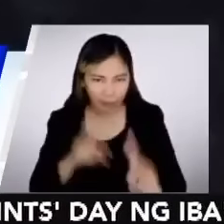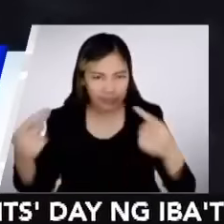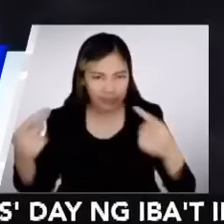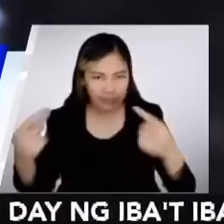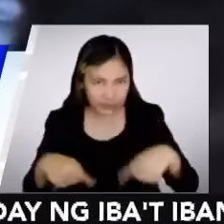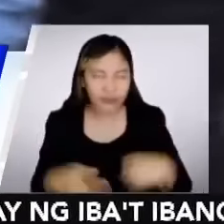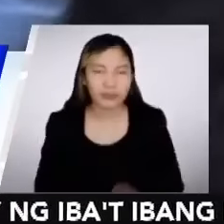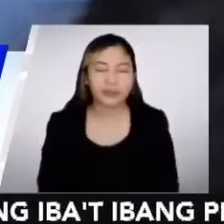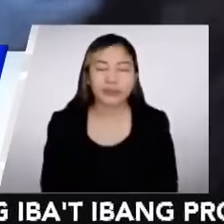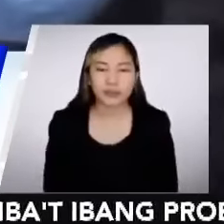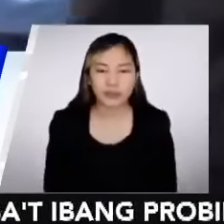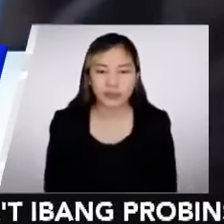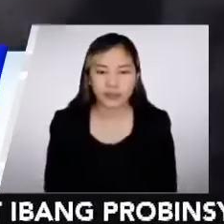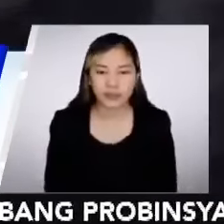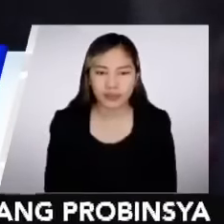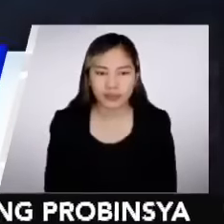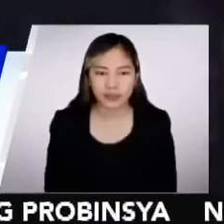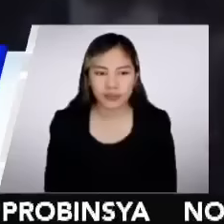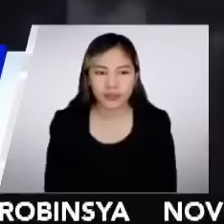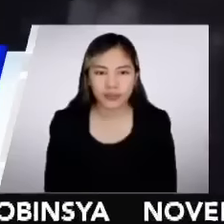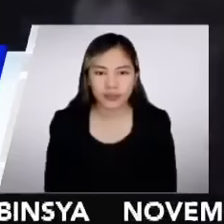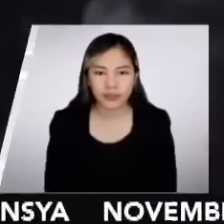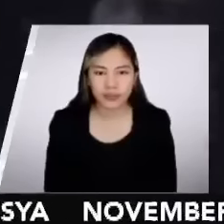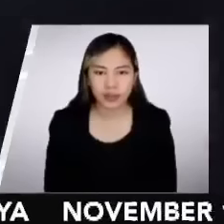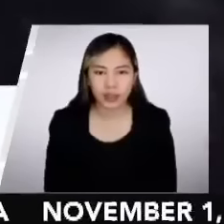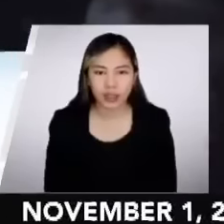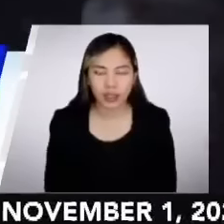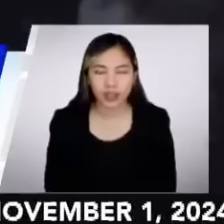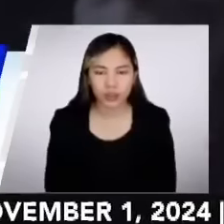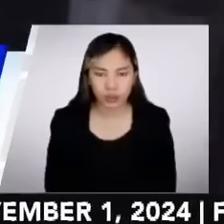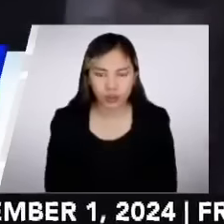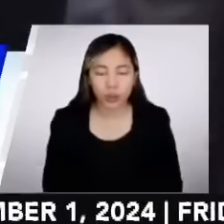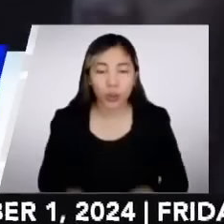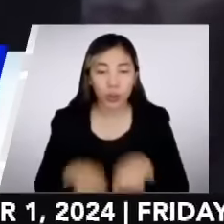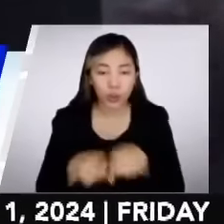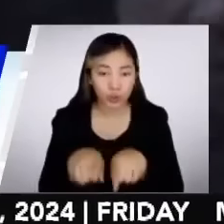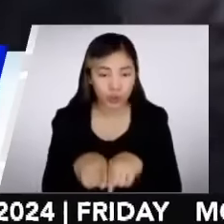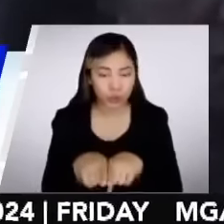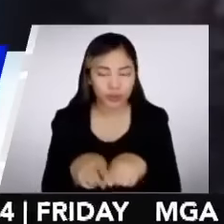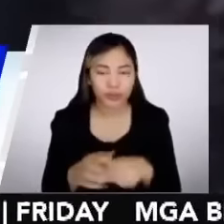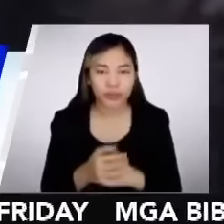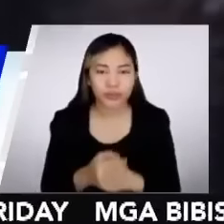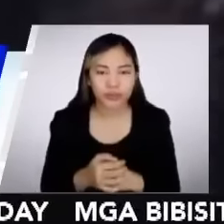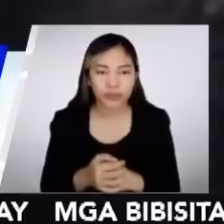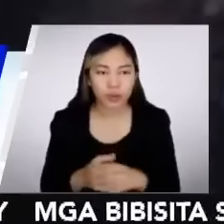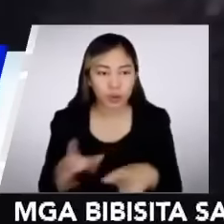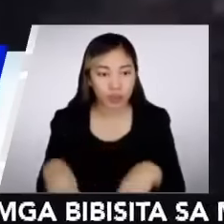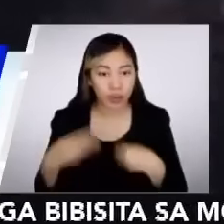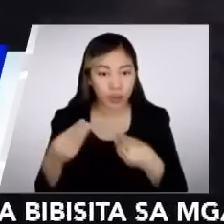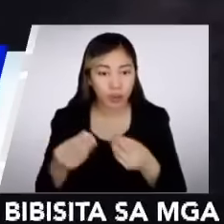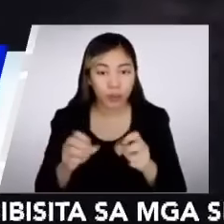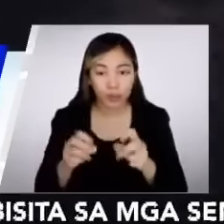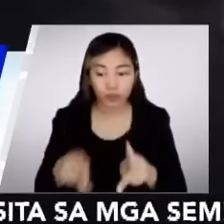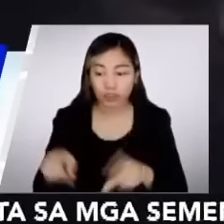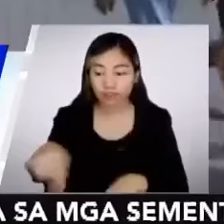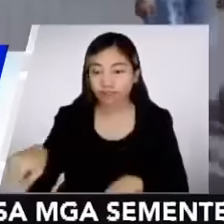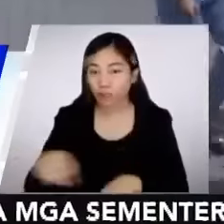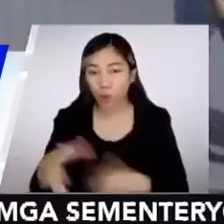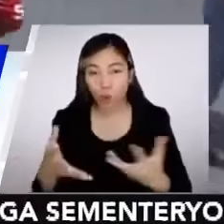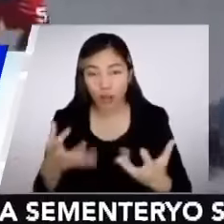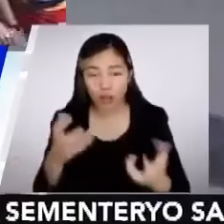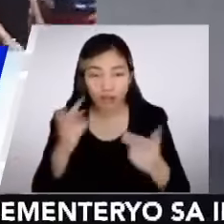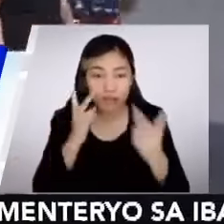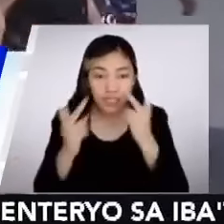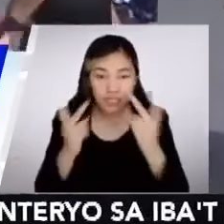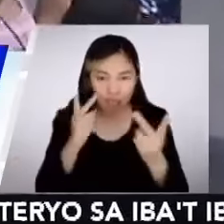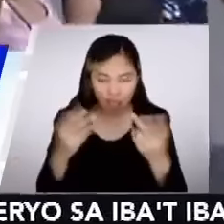para na rin mapagbigyan yung ating mga kababayan na nagnanais pang dumalaw at magkaroon ng sapat na oras para sa araw na ito. Pero bukas,